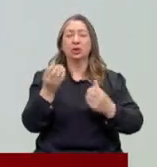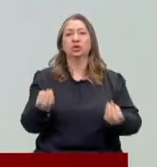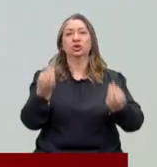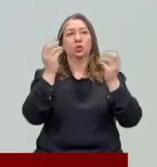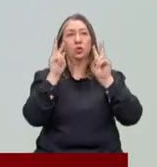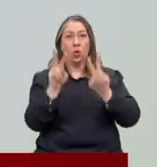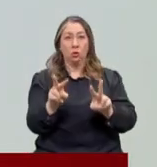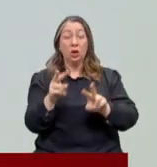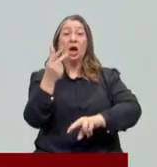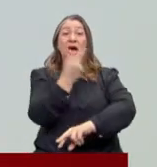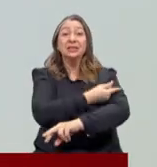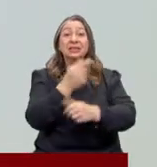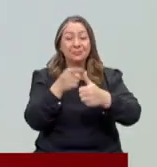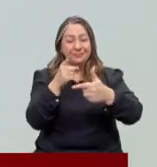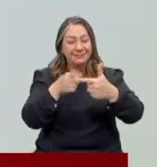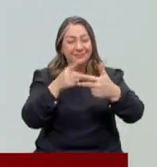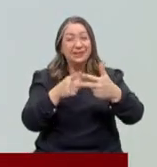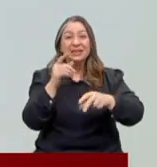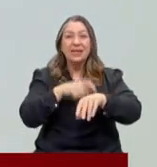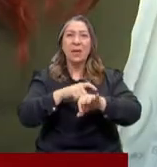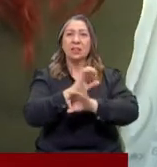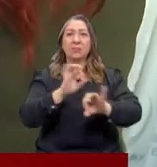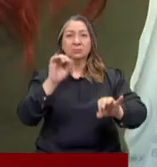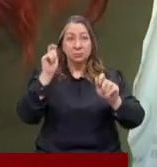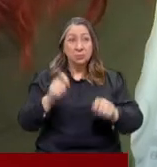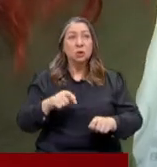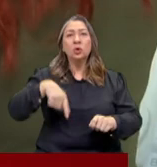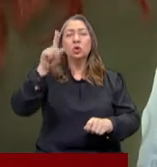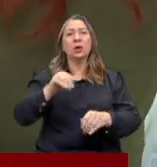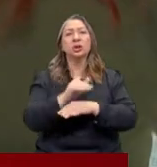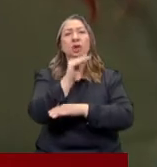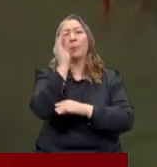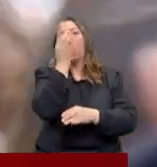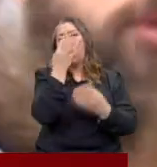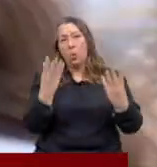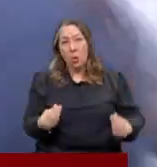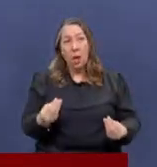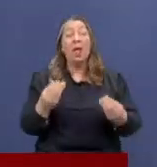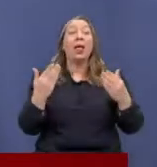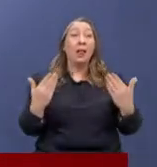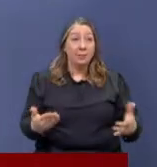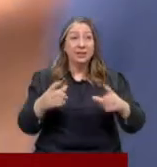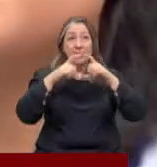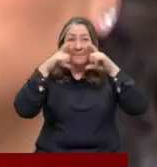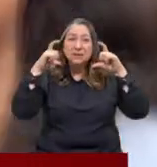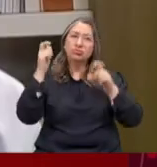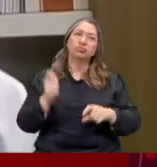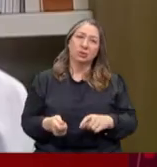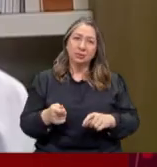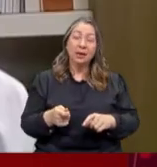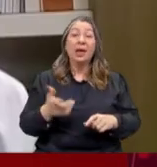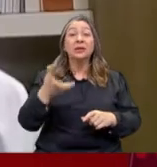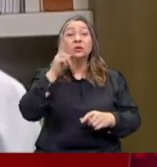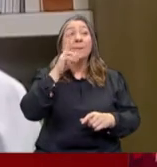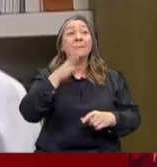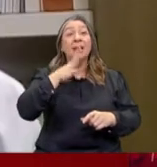ortaya koydu. Aşı dozlarını vaktinde yaptıranlar için artık günlük yaşam kolaylaşıyor. Elbette maske şartıyla. En son